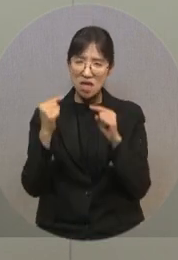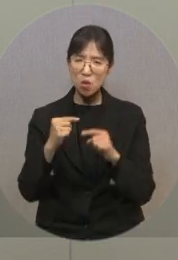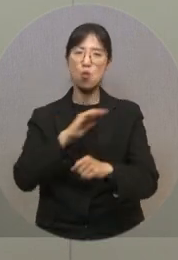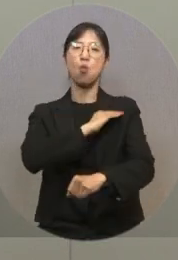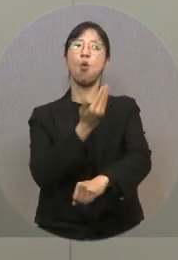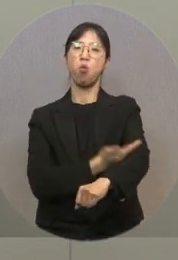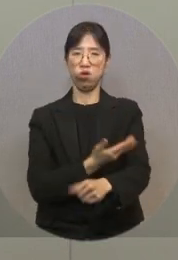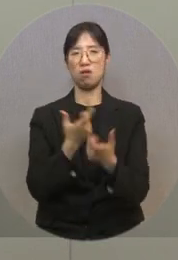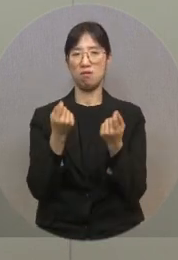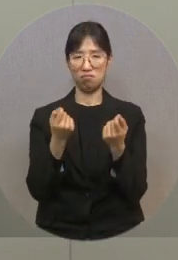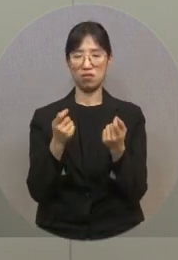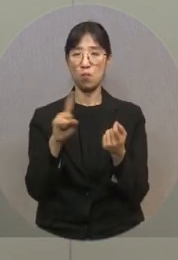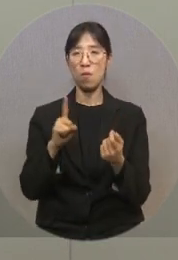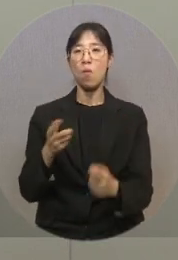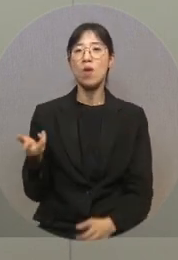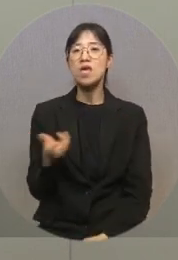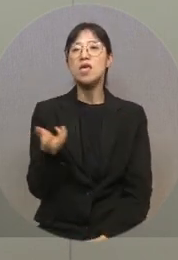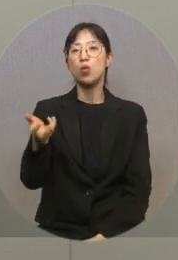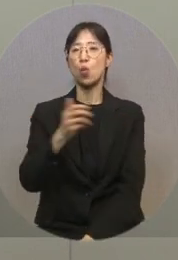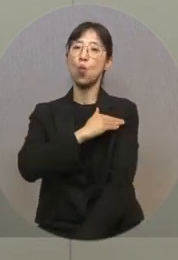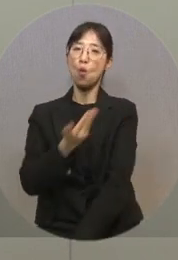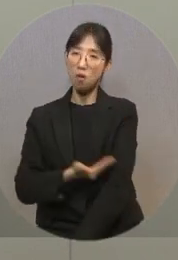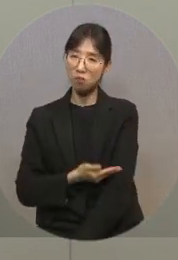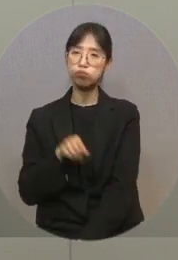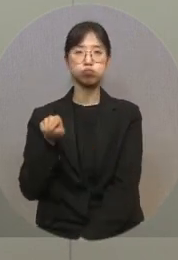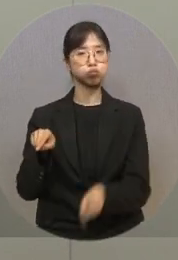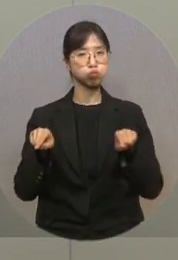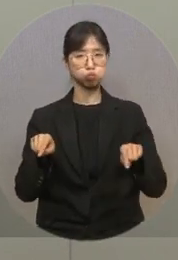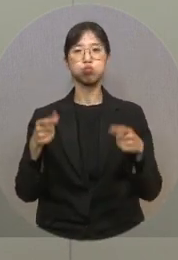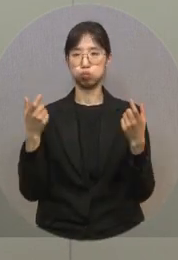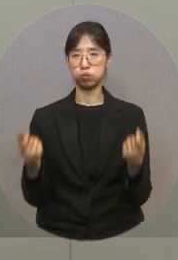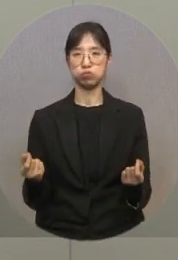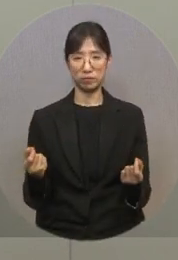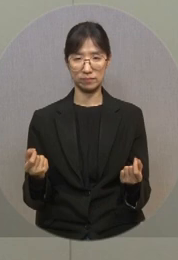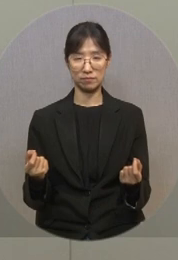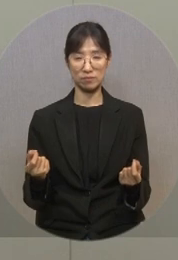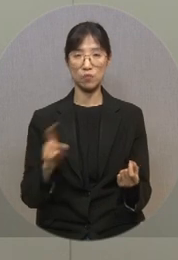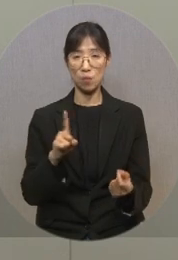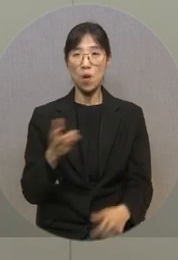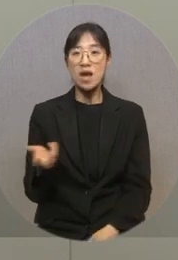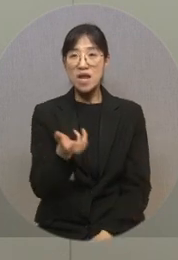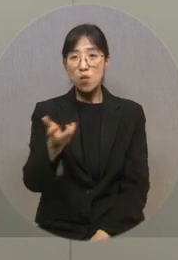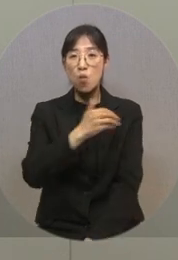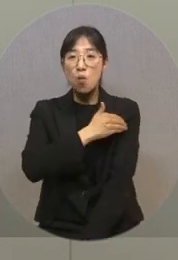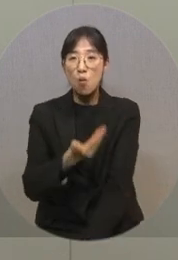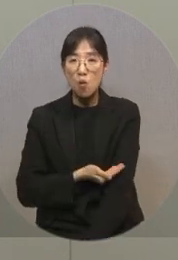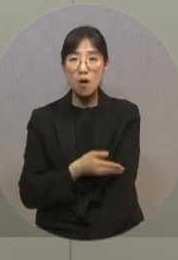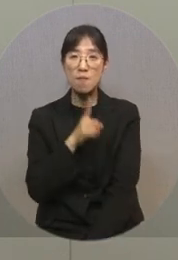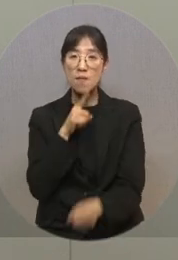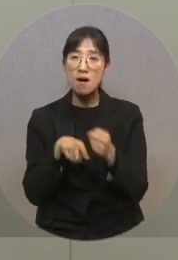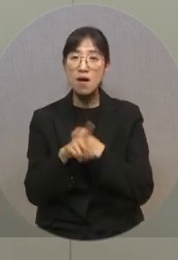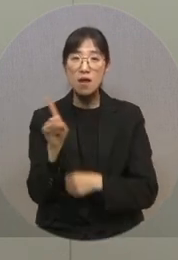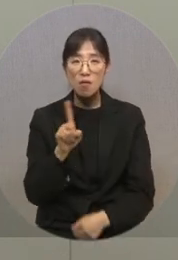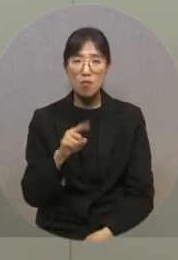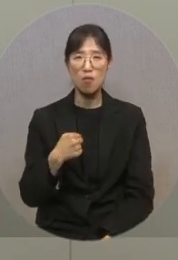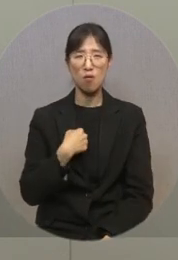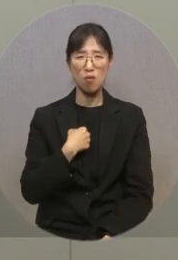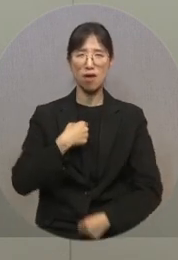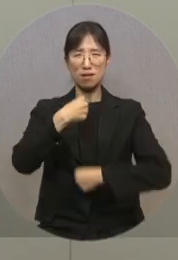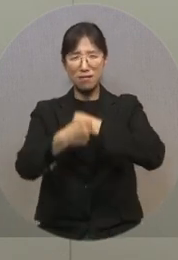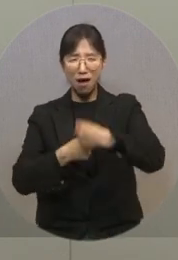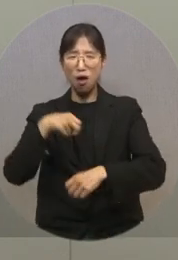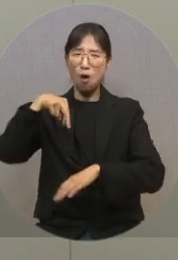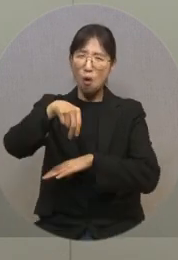맥락 안에서는 이동권이라고 같다고 저는 생각을 하거든요. 이동권도 저희가 이동을 뭐